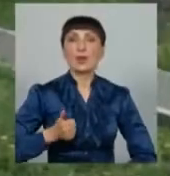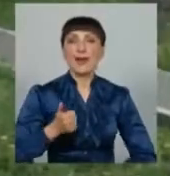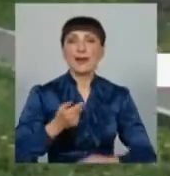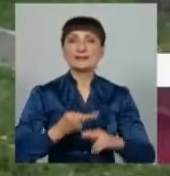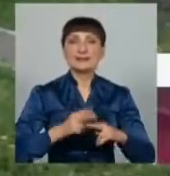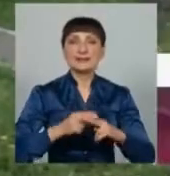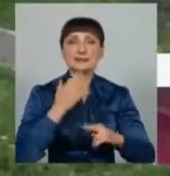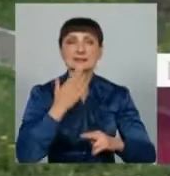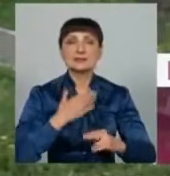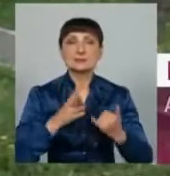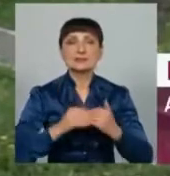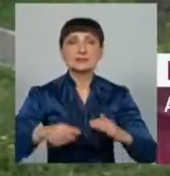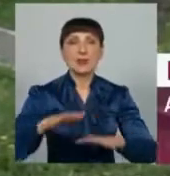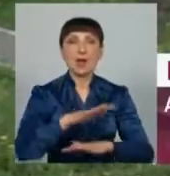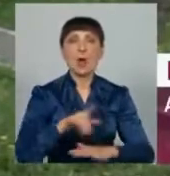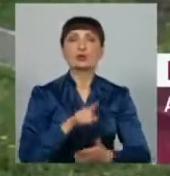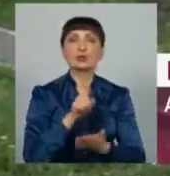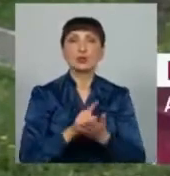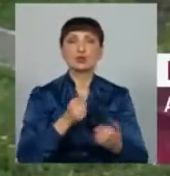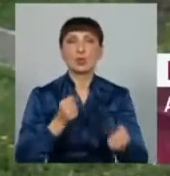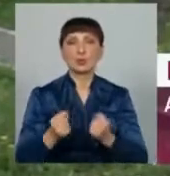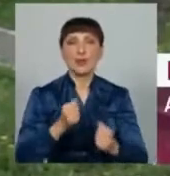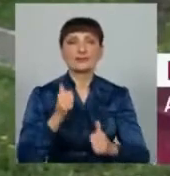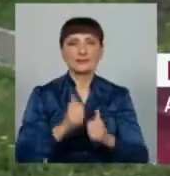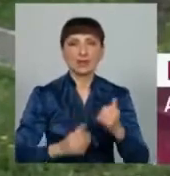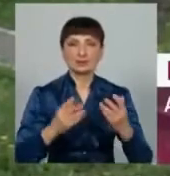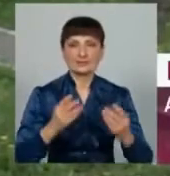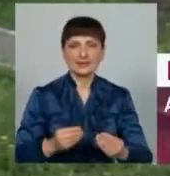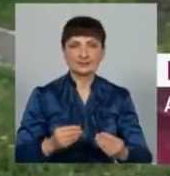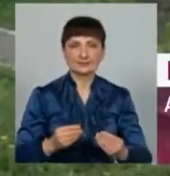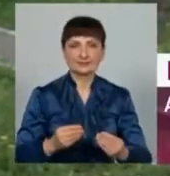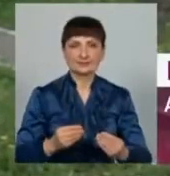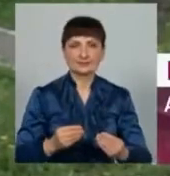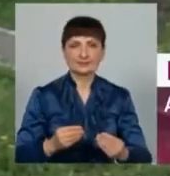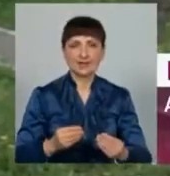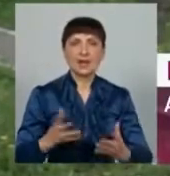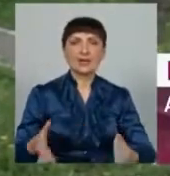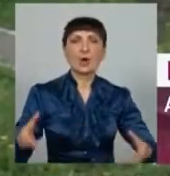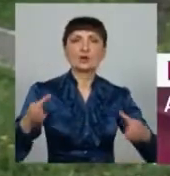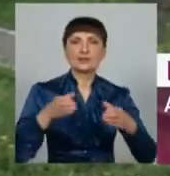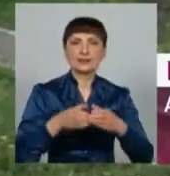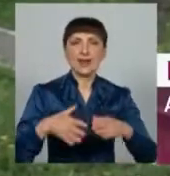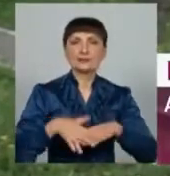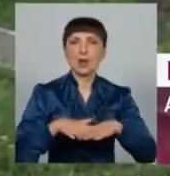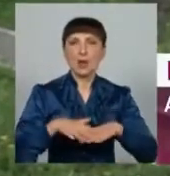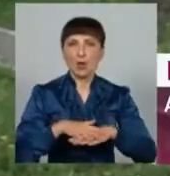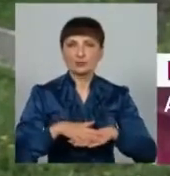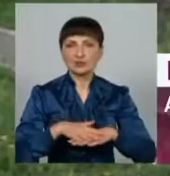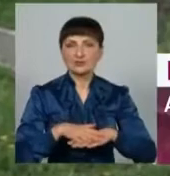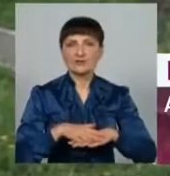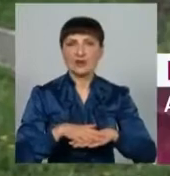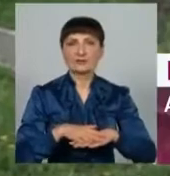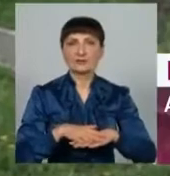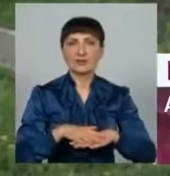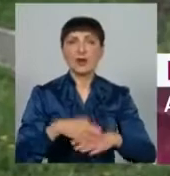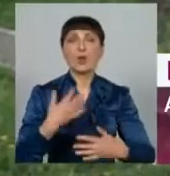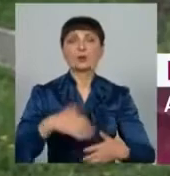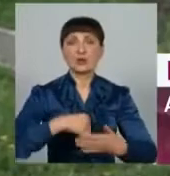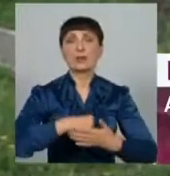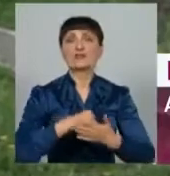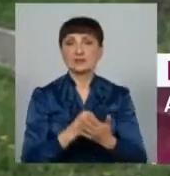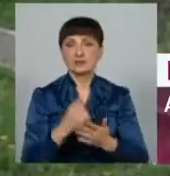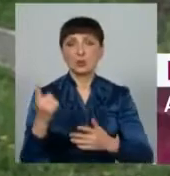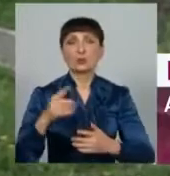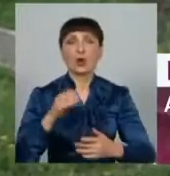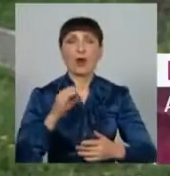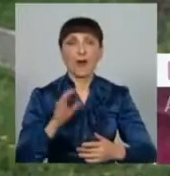есть, он должен укрепляться каждый день. И консолидация общества, подтвердил Касым-Жомарт